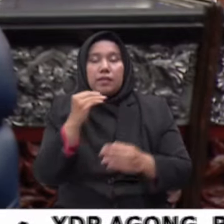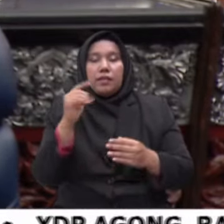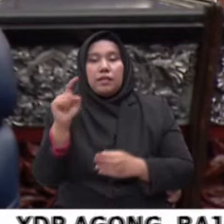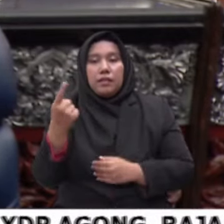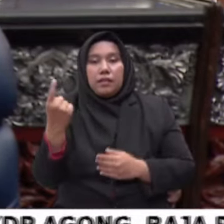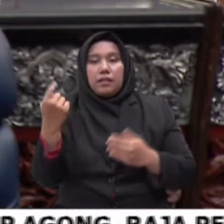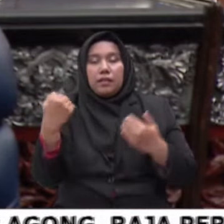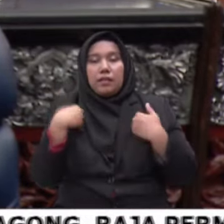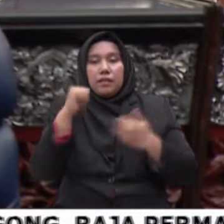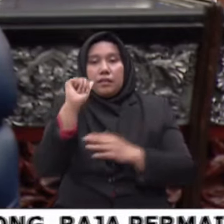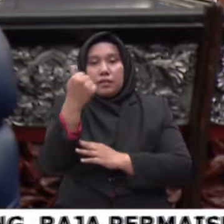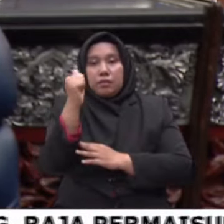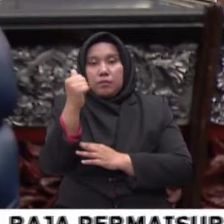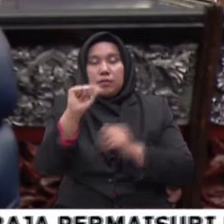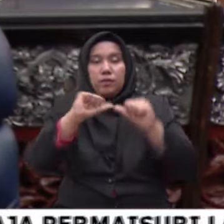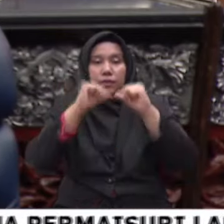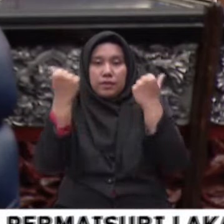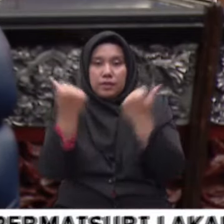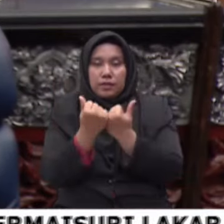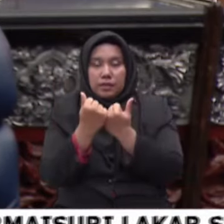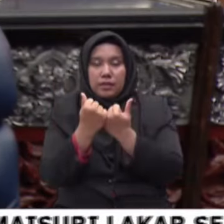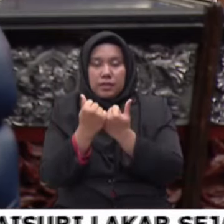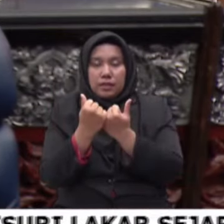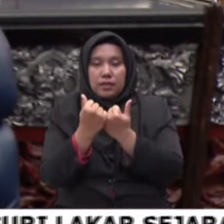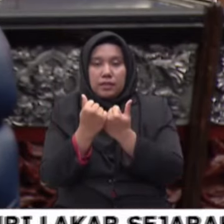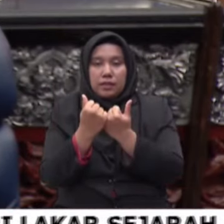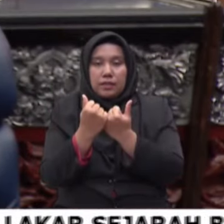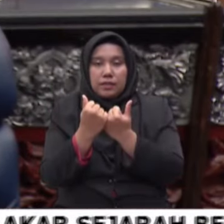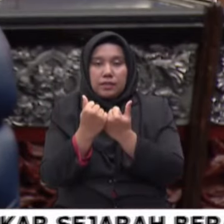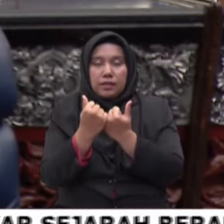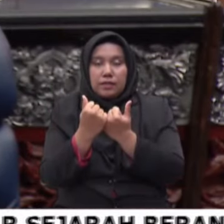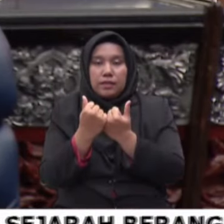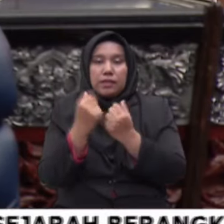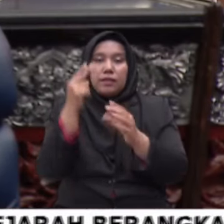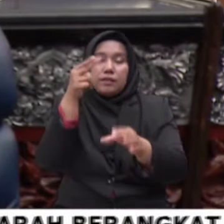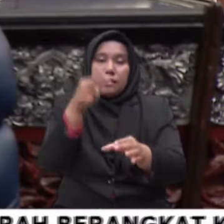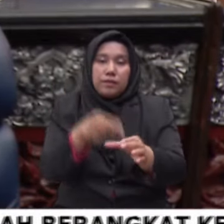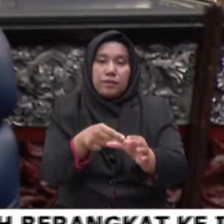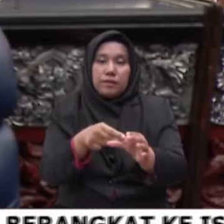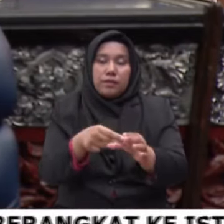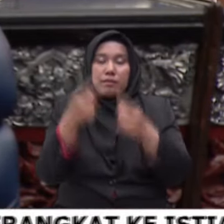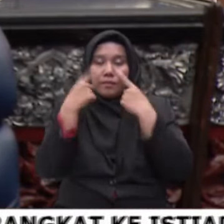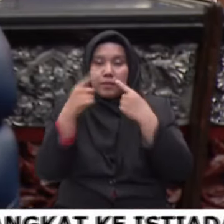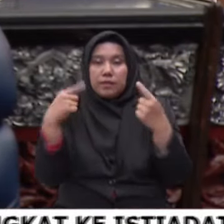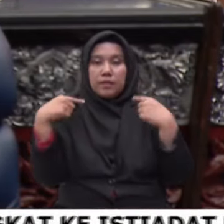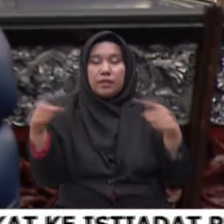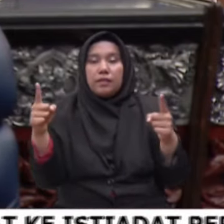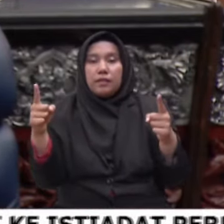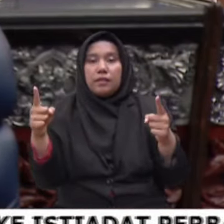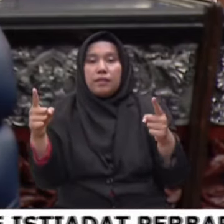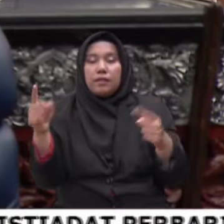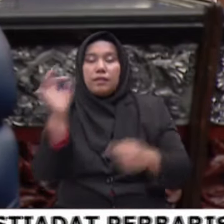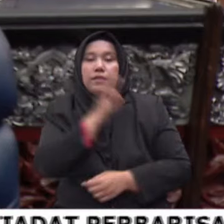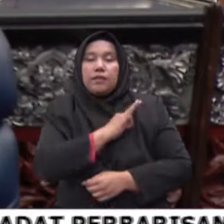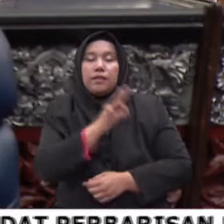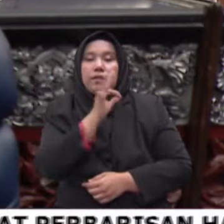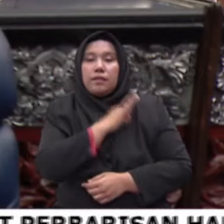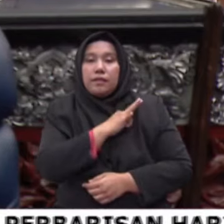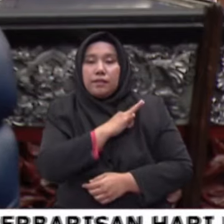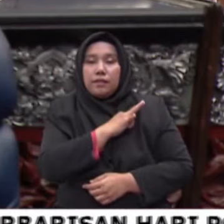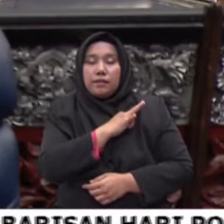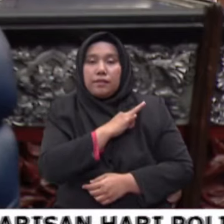10 agensi yang aa yang yang terlibat untuk menjayakan inisiatif